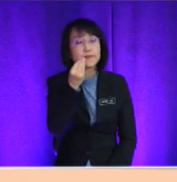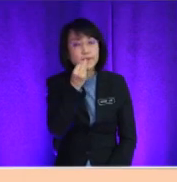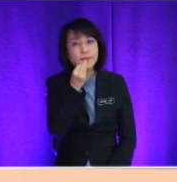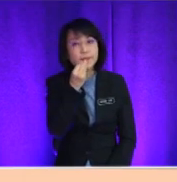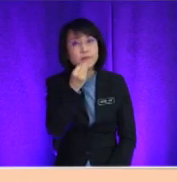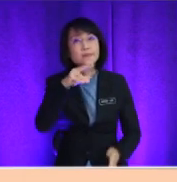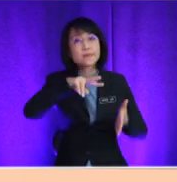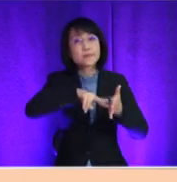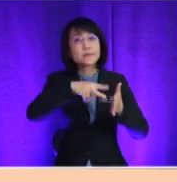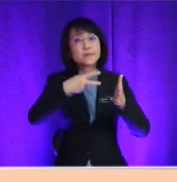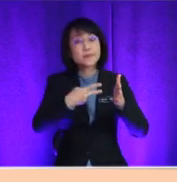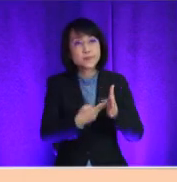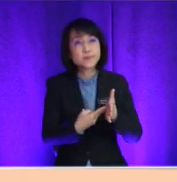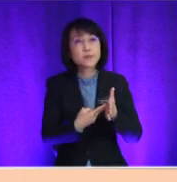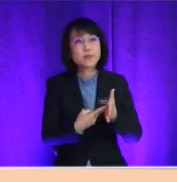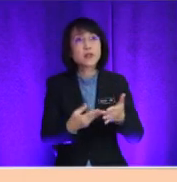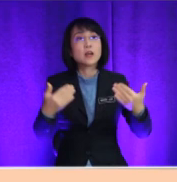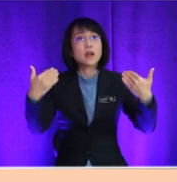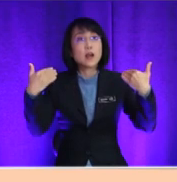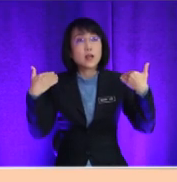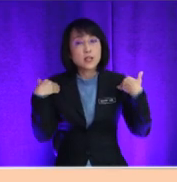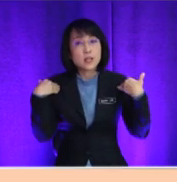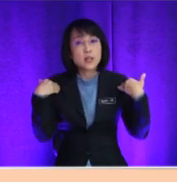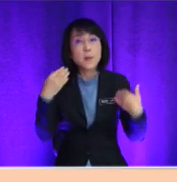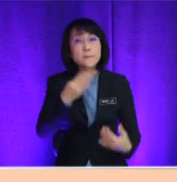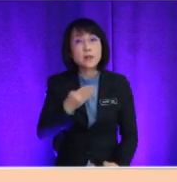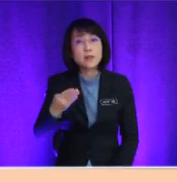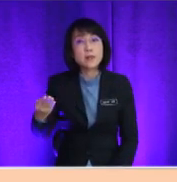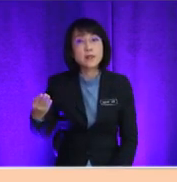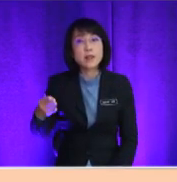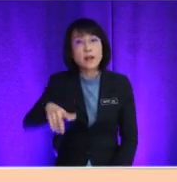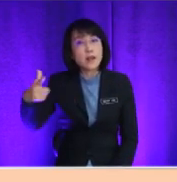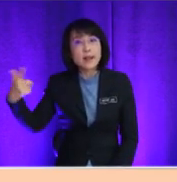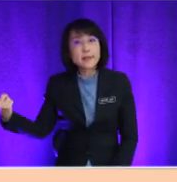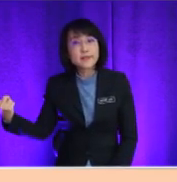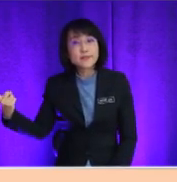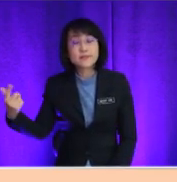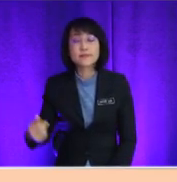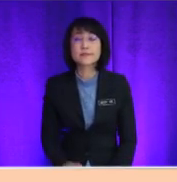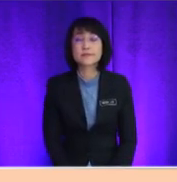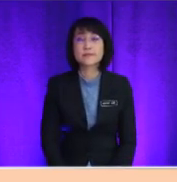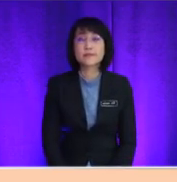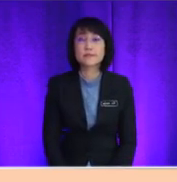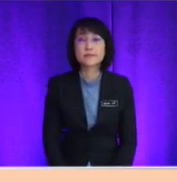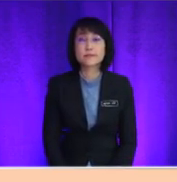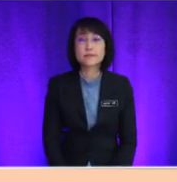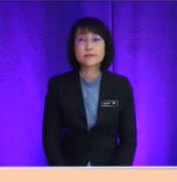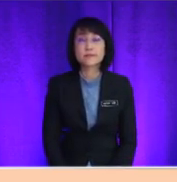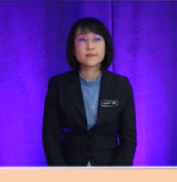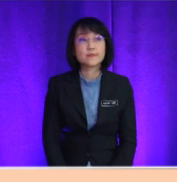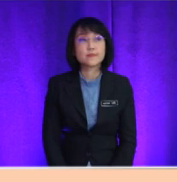maksudnya ialah kehadiran kehadiran benda asing nanti kita akan lihat apa masuk benda asing pula